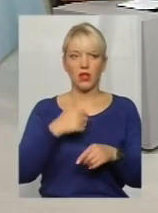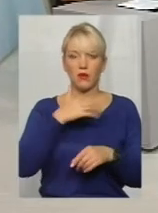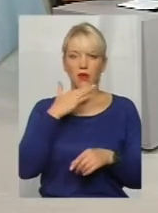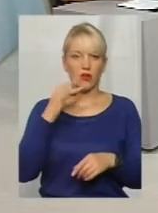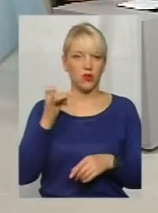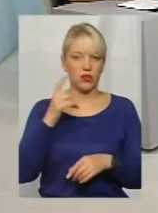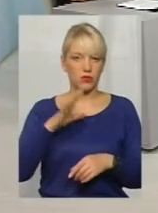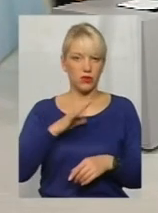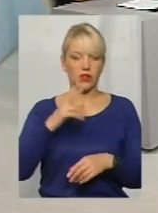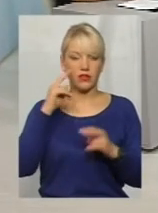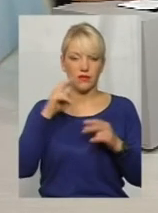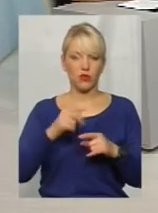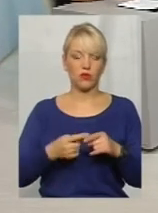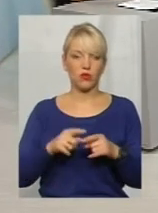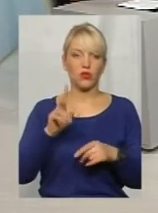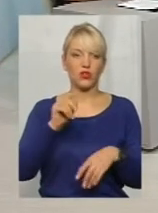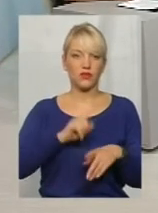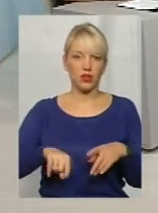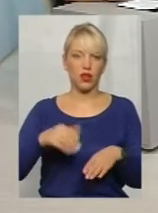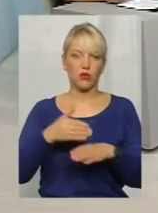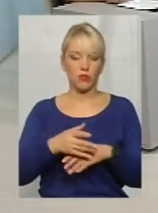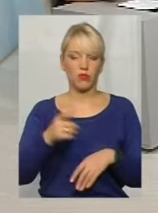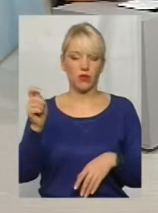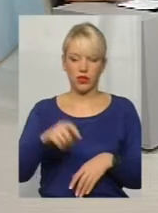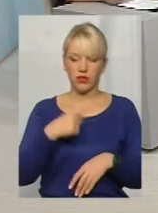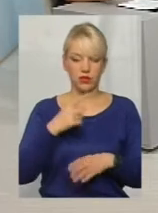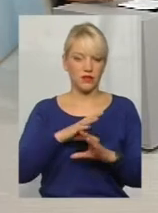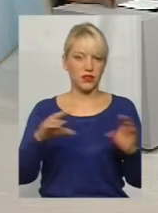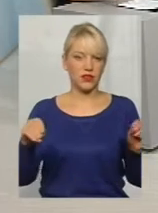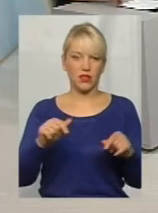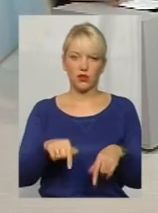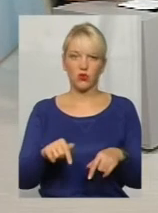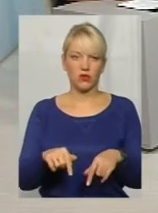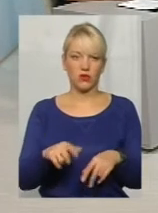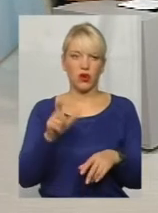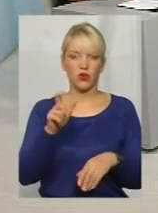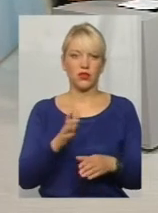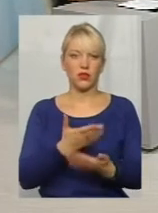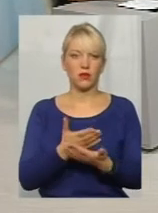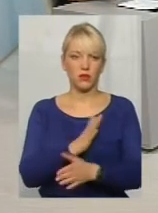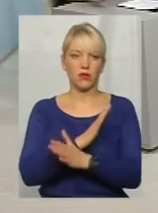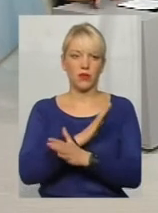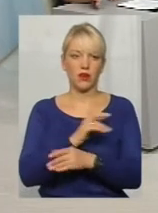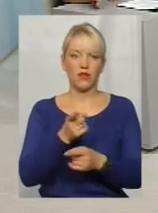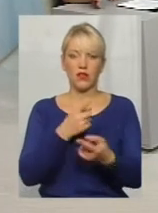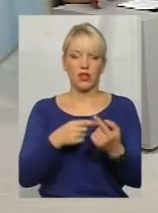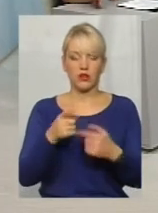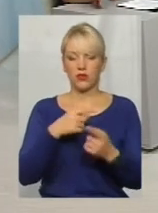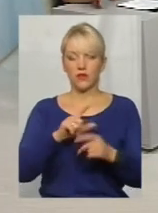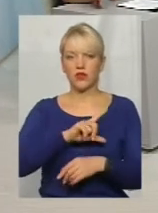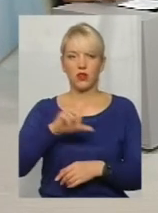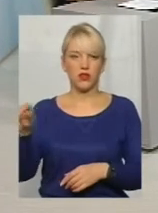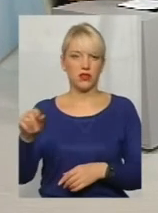свідком того. Швидка приїхала, сказала, так, все, тут там людина померла, вони розвертаються і їдуть